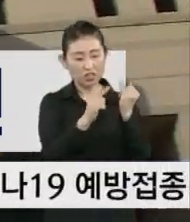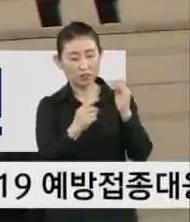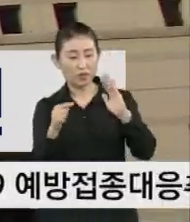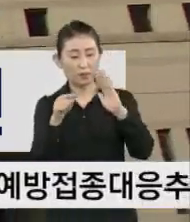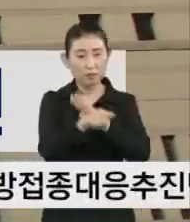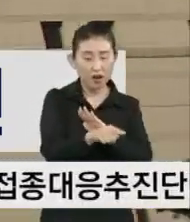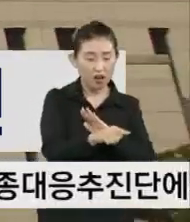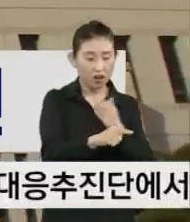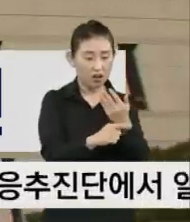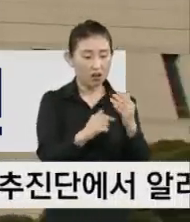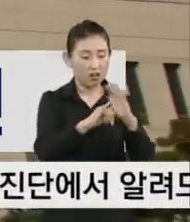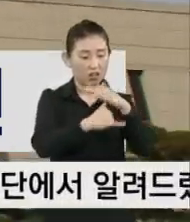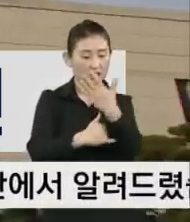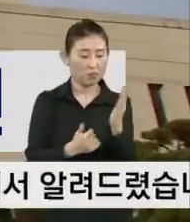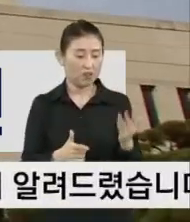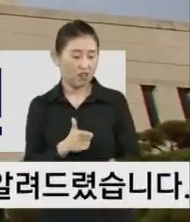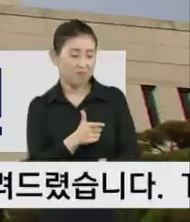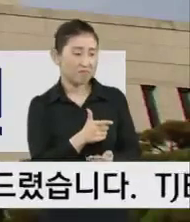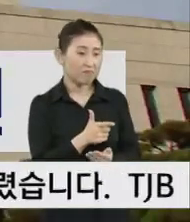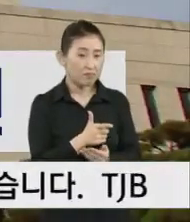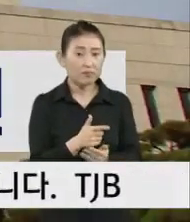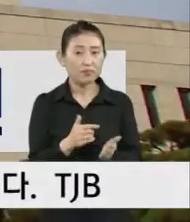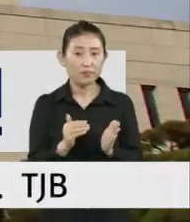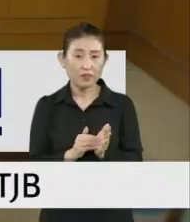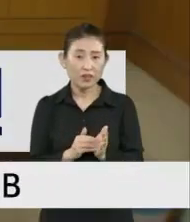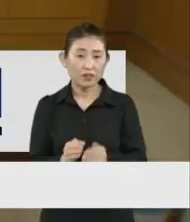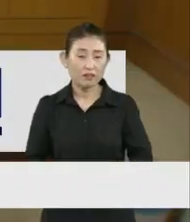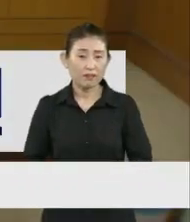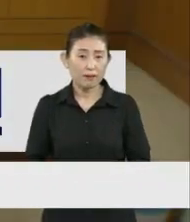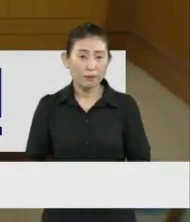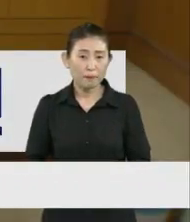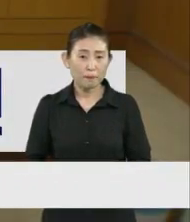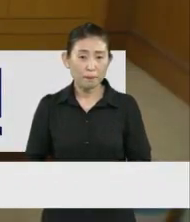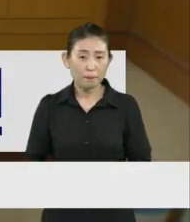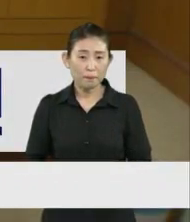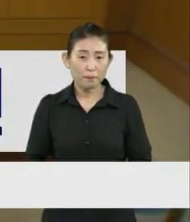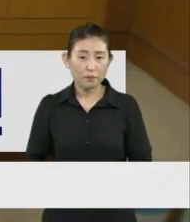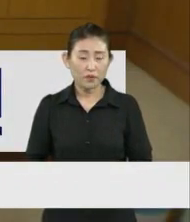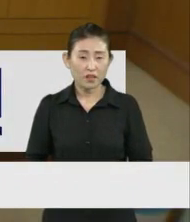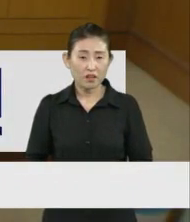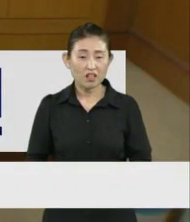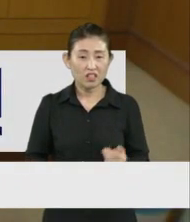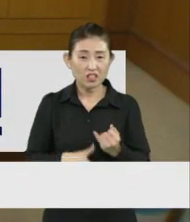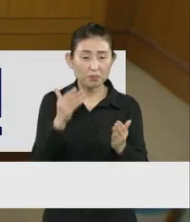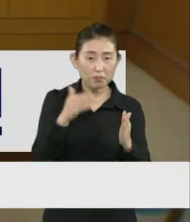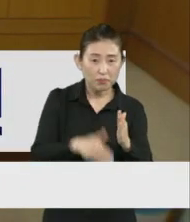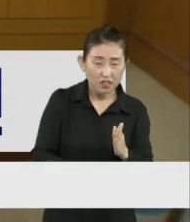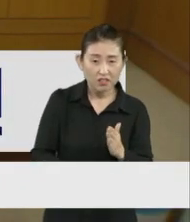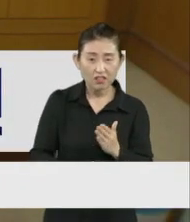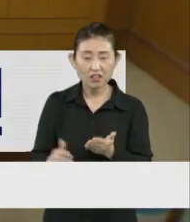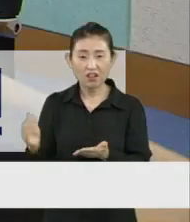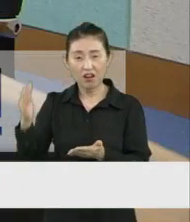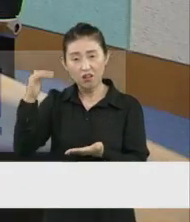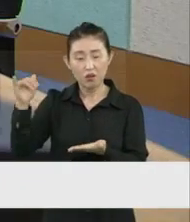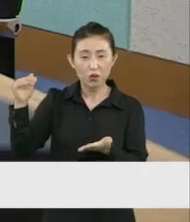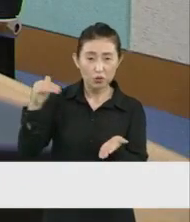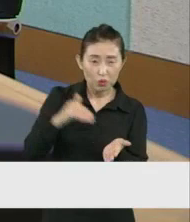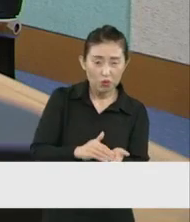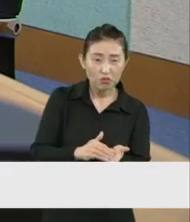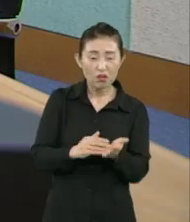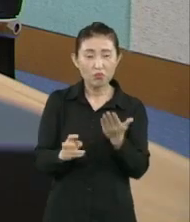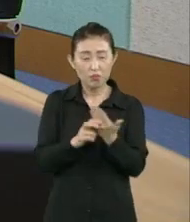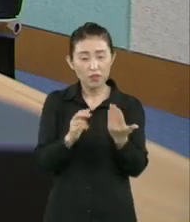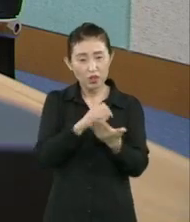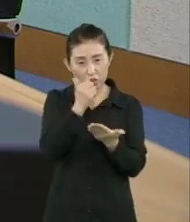찾아가 가족 등을 향해 권총을 들이 된 걸로 조사됐습니다 검찰은 살인미수 와 출입국 위반 특수 주거침입 등